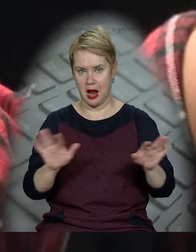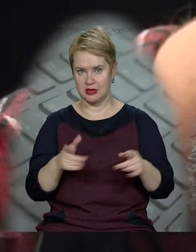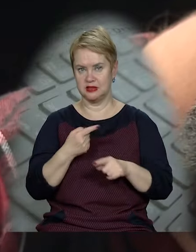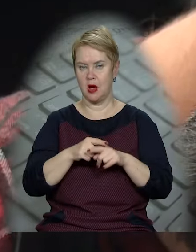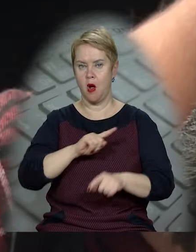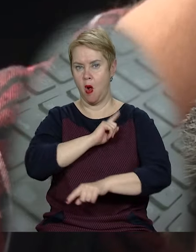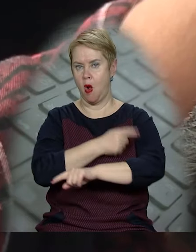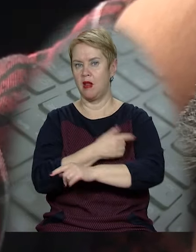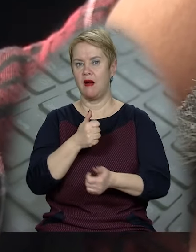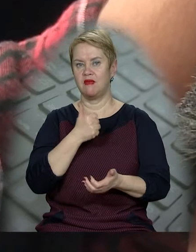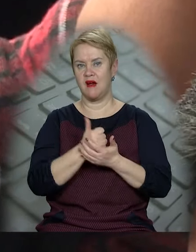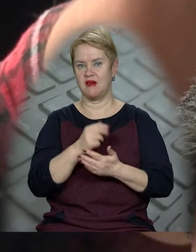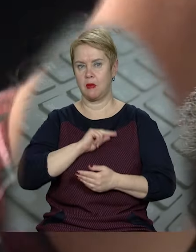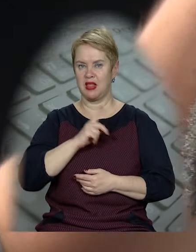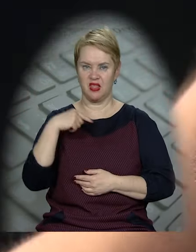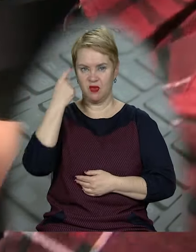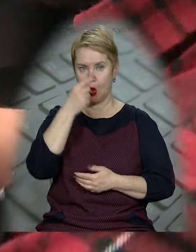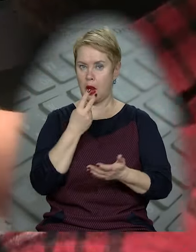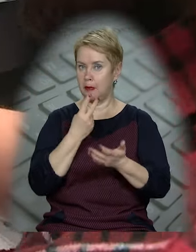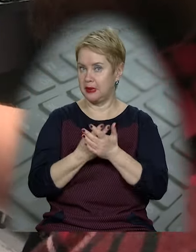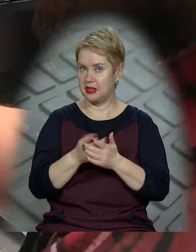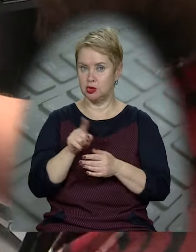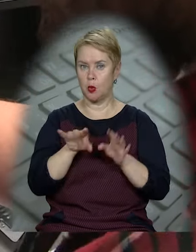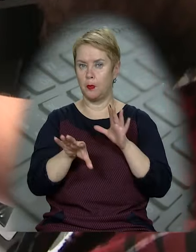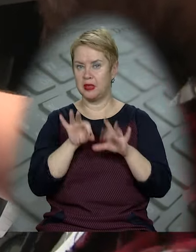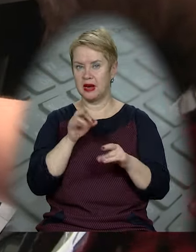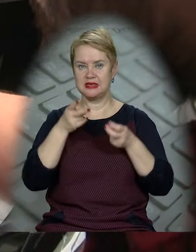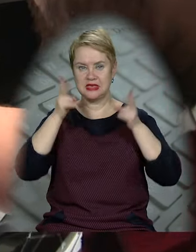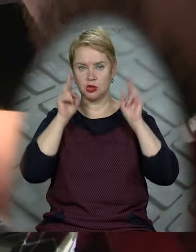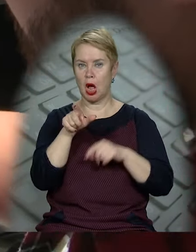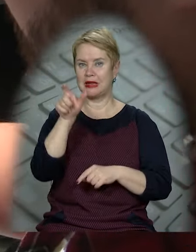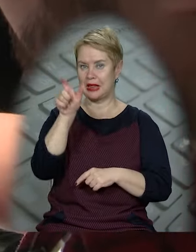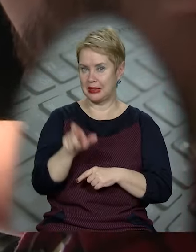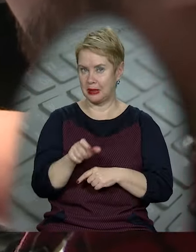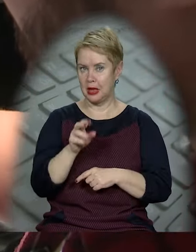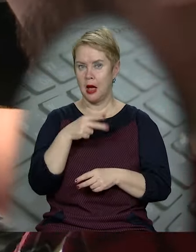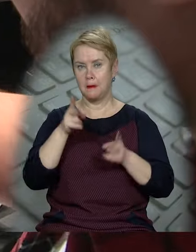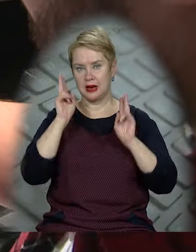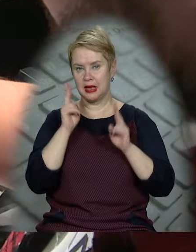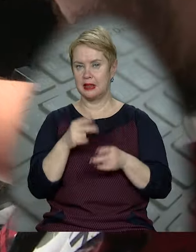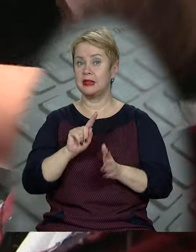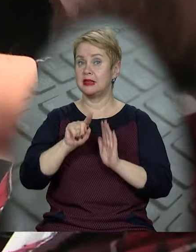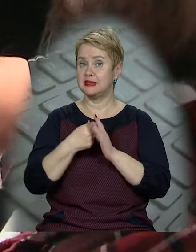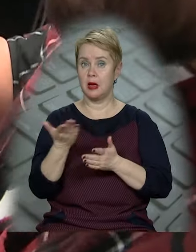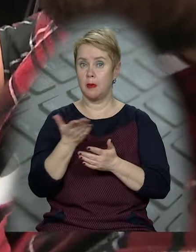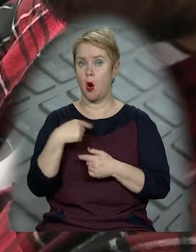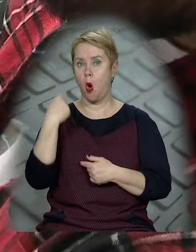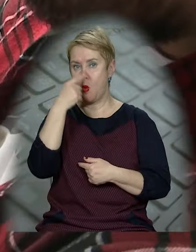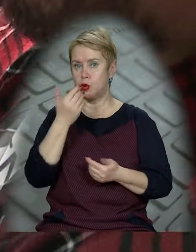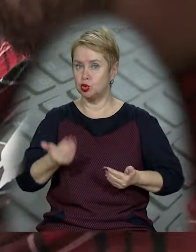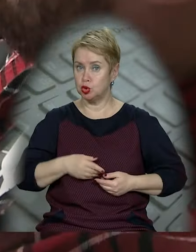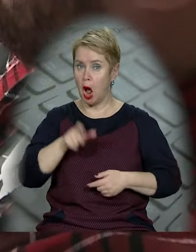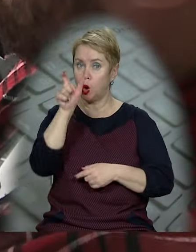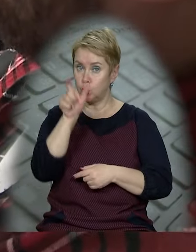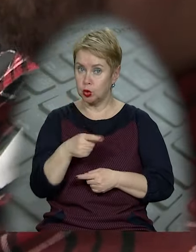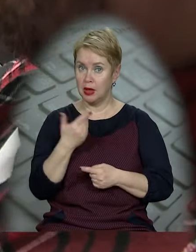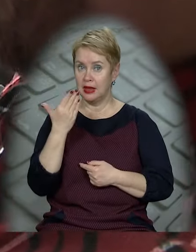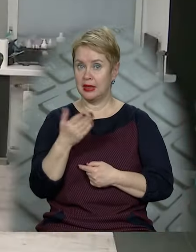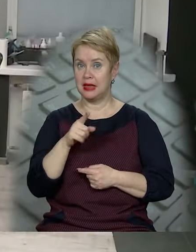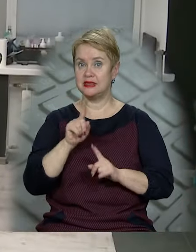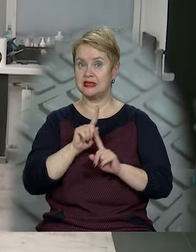у роботі, каже, індивідуальний підхід. Аби підібрати стрижку для клієнта, барбер спочатку дізнається про образ життя людини та